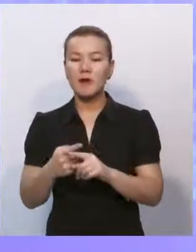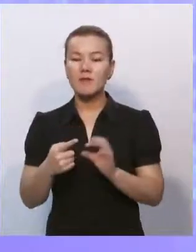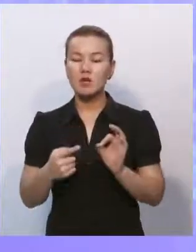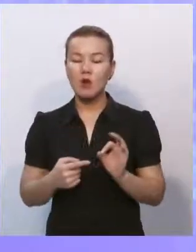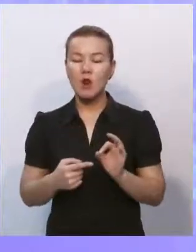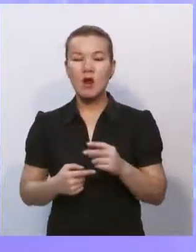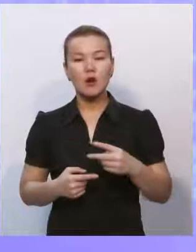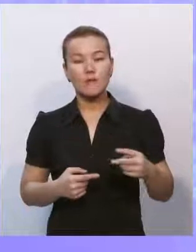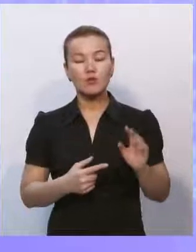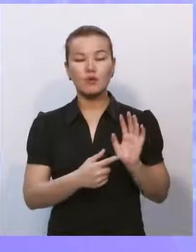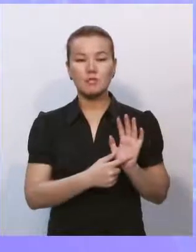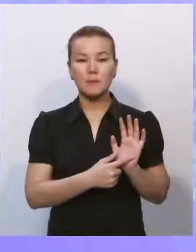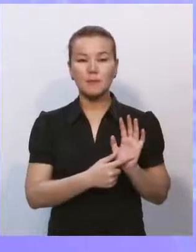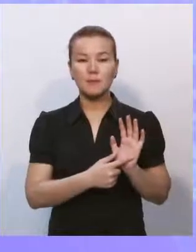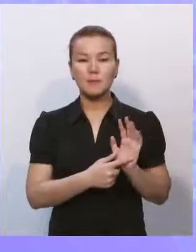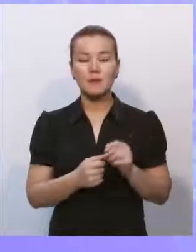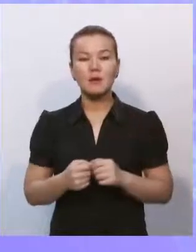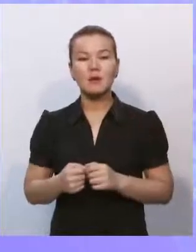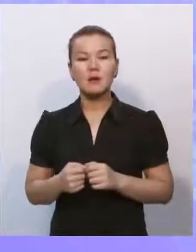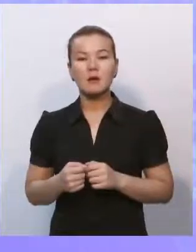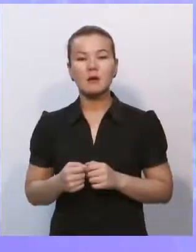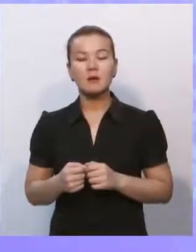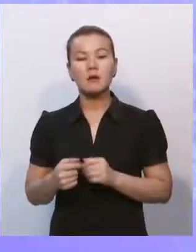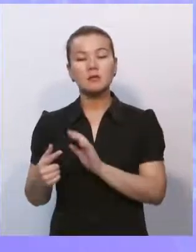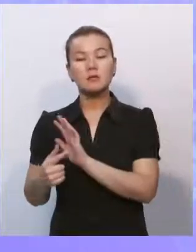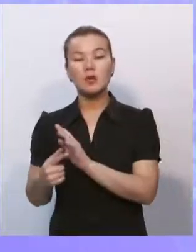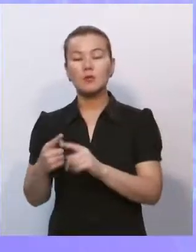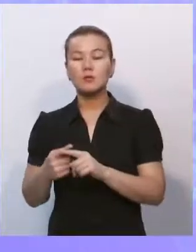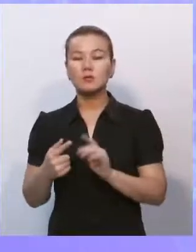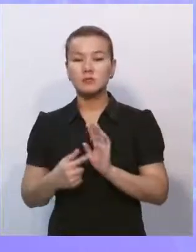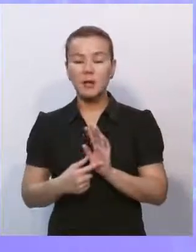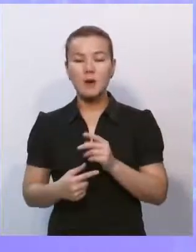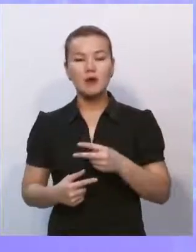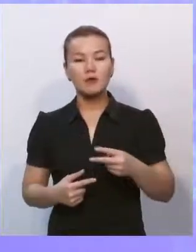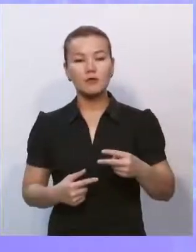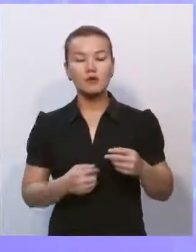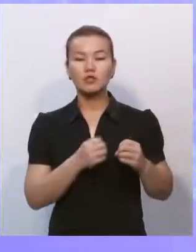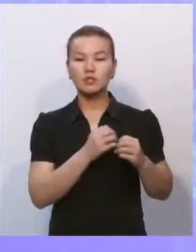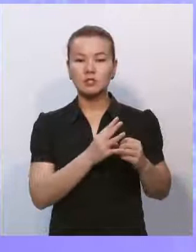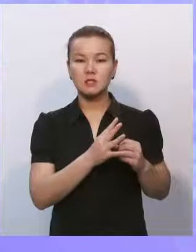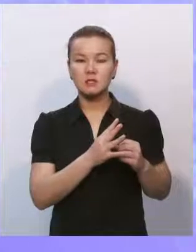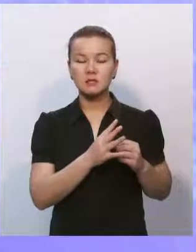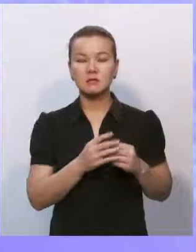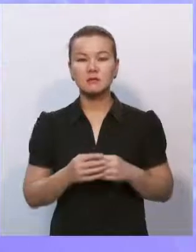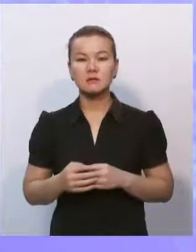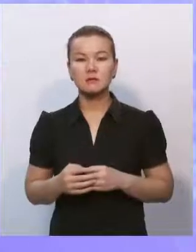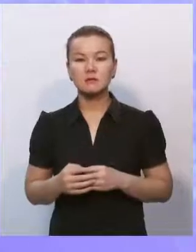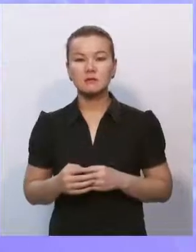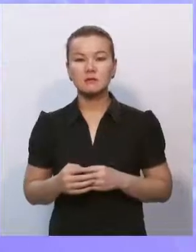равно 7 7 плюс 7 равно 14